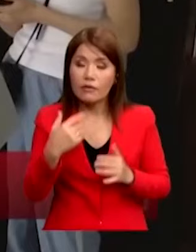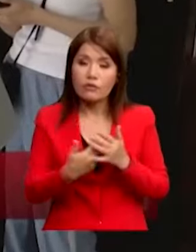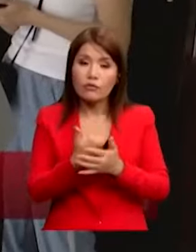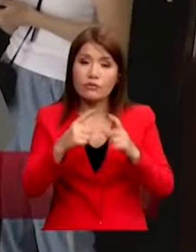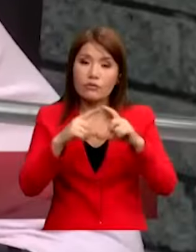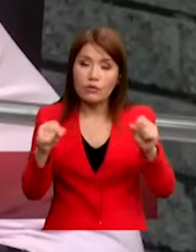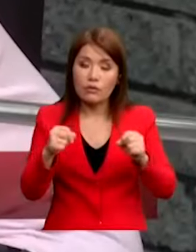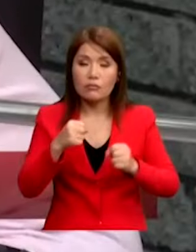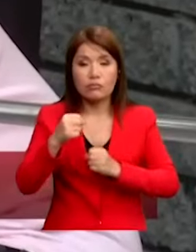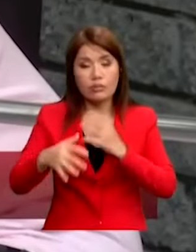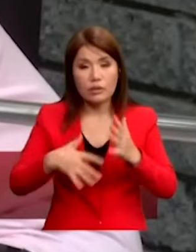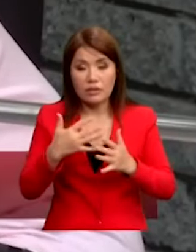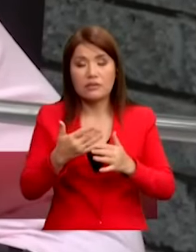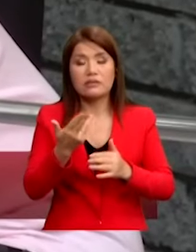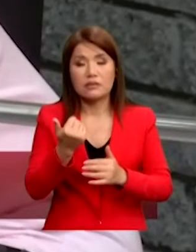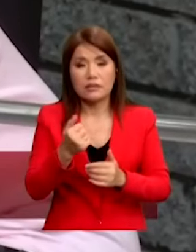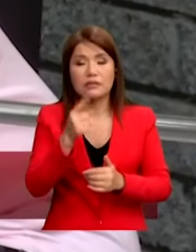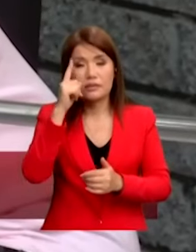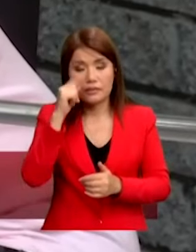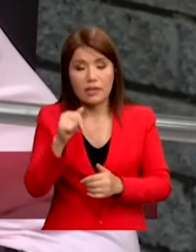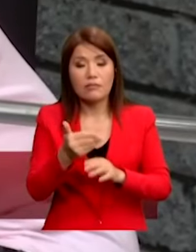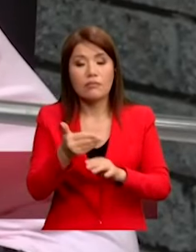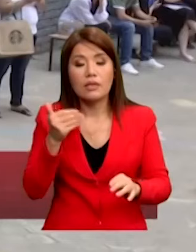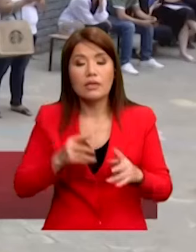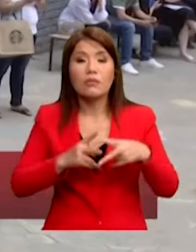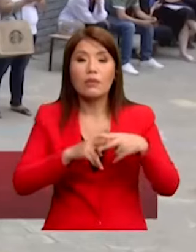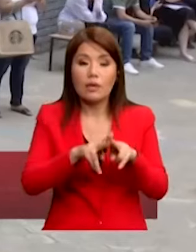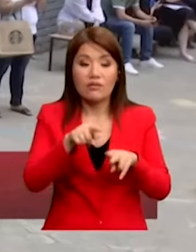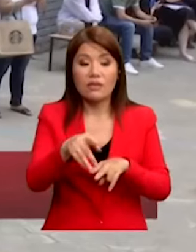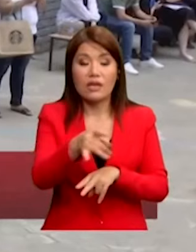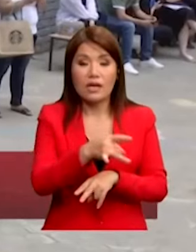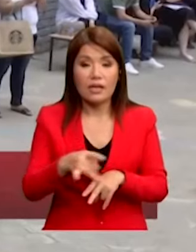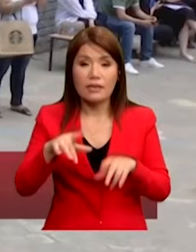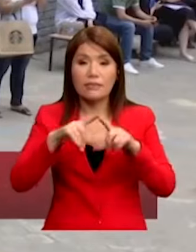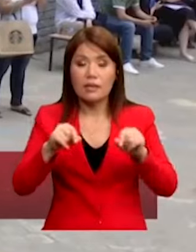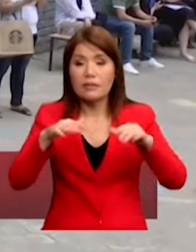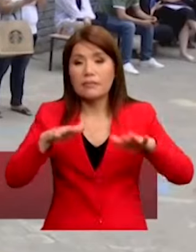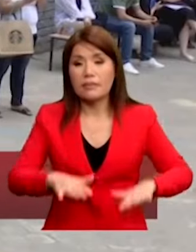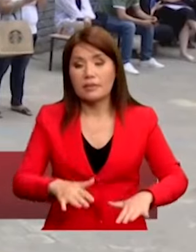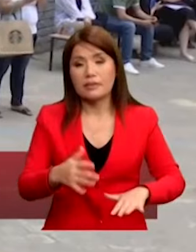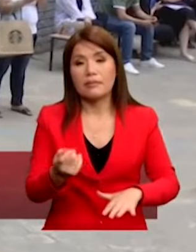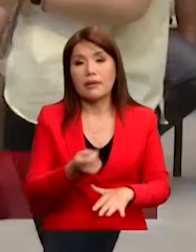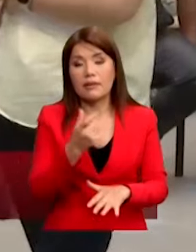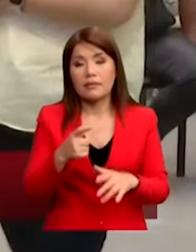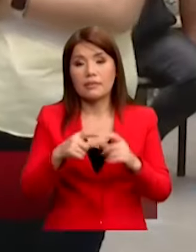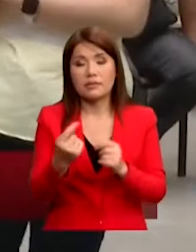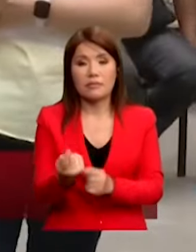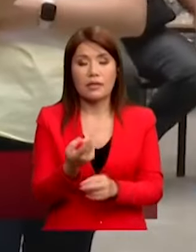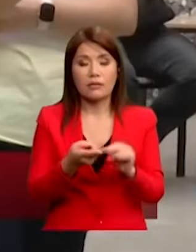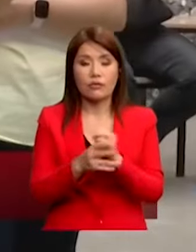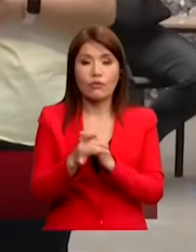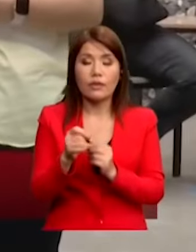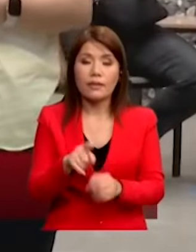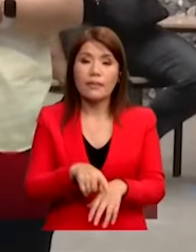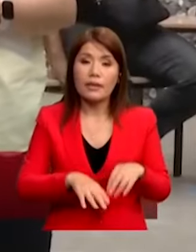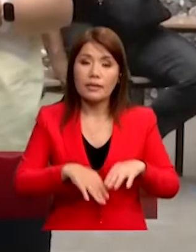мұндай дүрбелең туары әубастан белгілі болған. Себебі елорданың дәл осы ауданында мектеп аз, орын тапшылығы қатты байқалады. Білім басқармасының